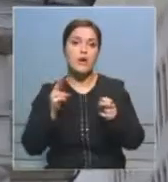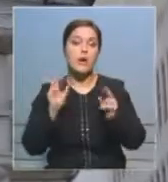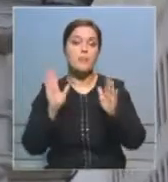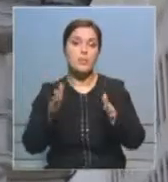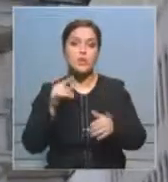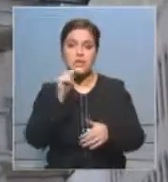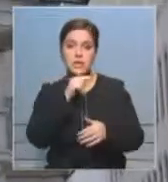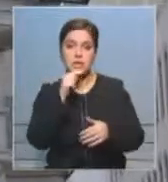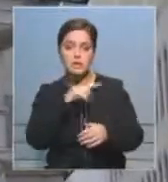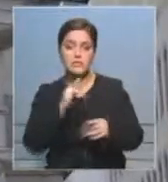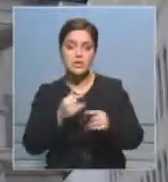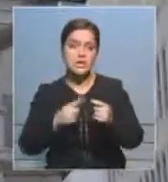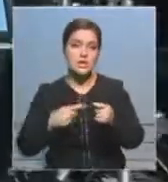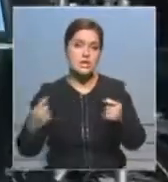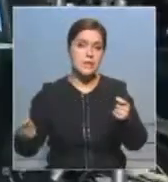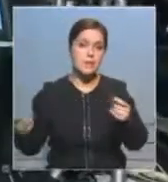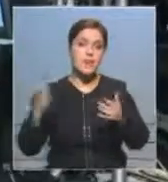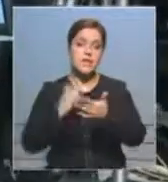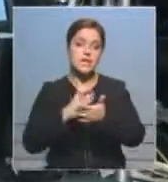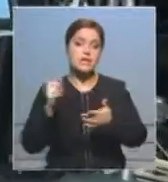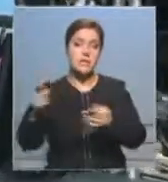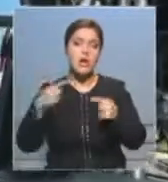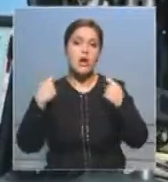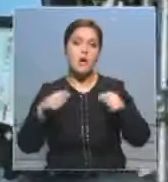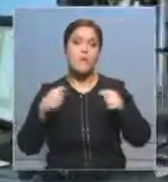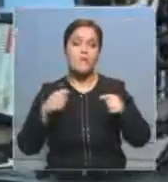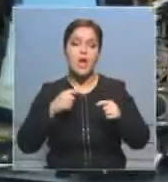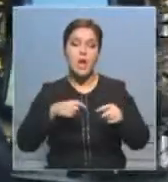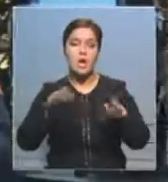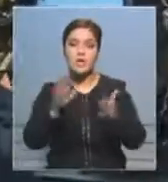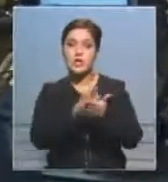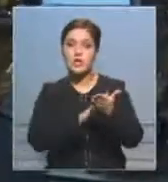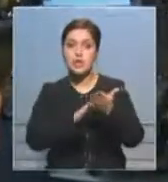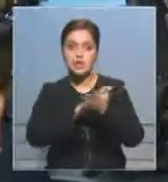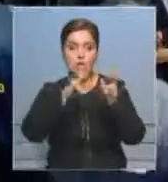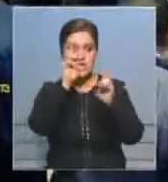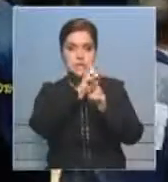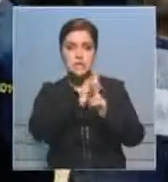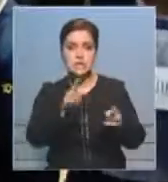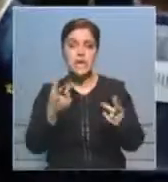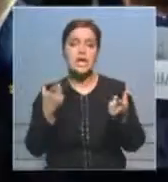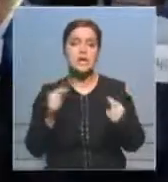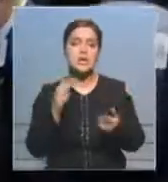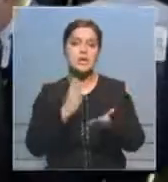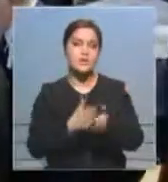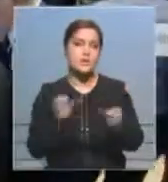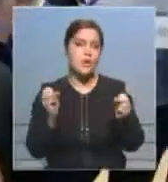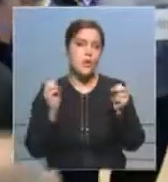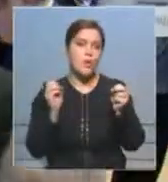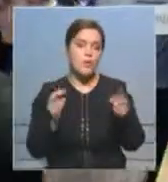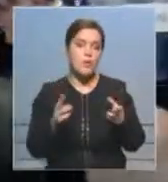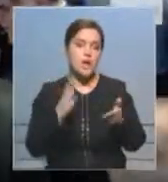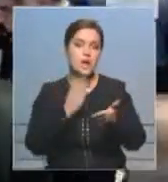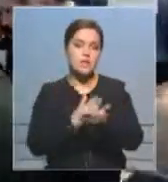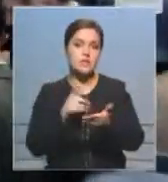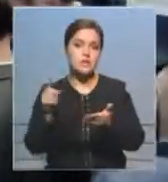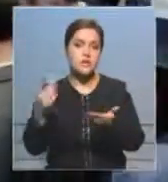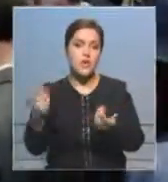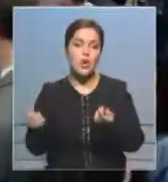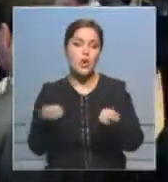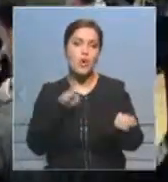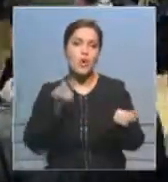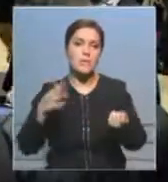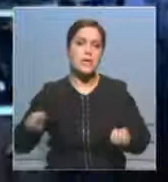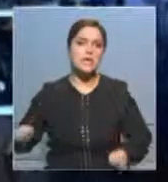привела к замедлению биржевой торговли никто не знает где существуют риски считает управляющий директор финансовой компании нью-йорка